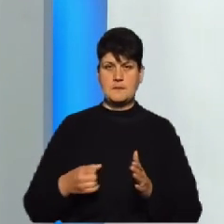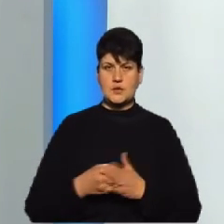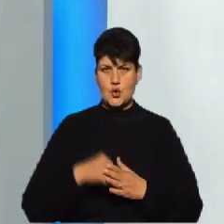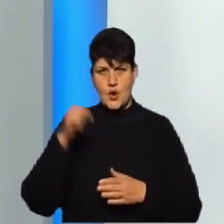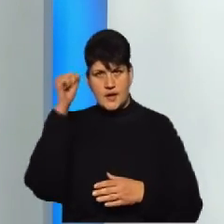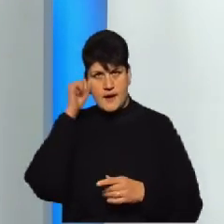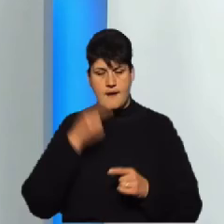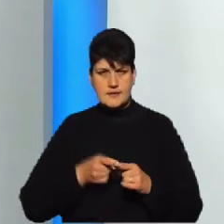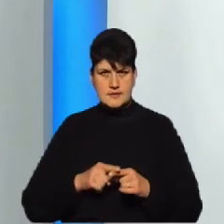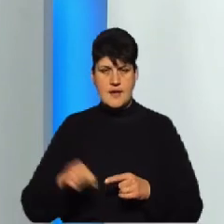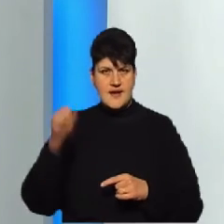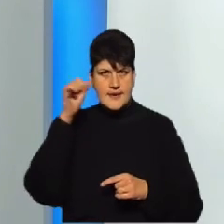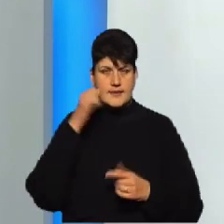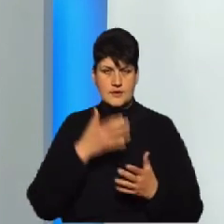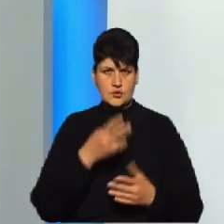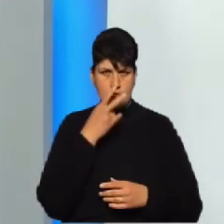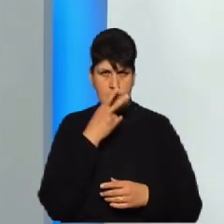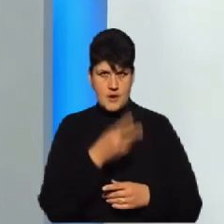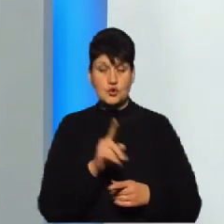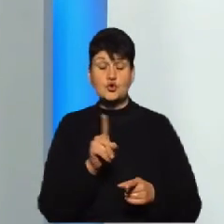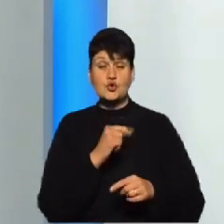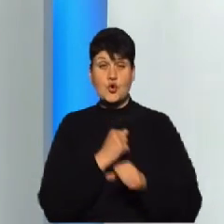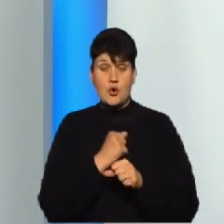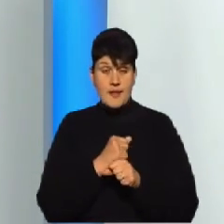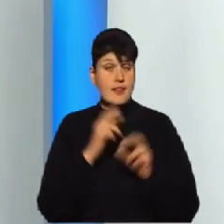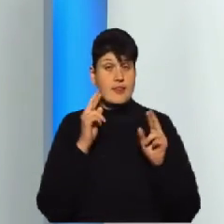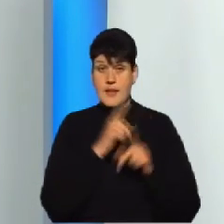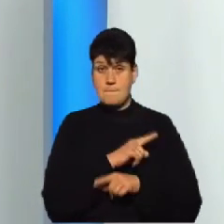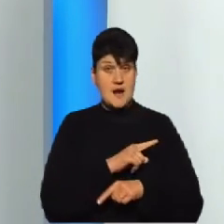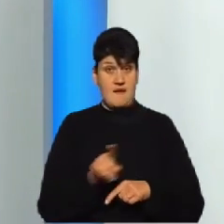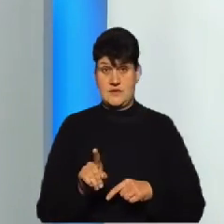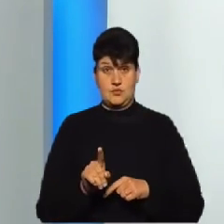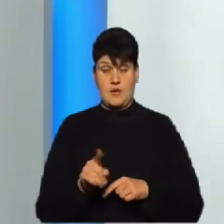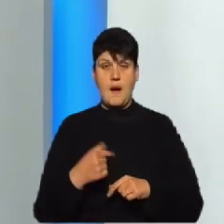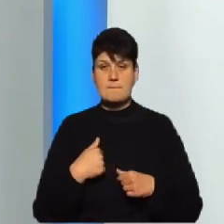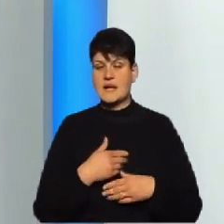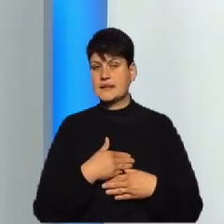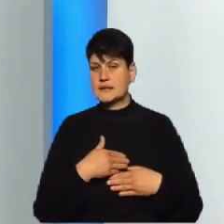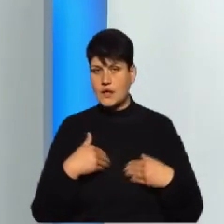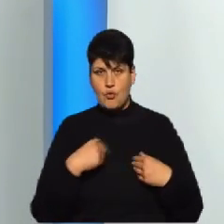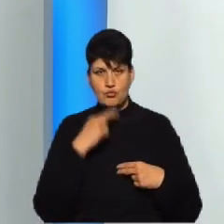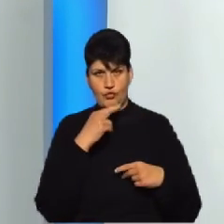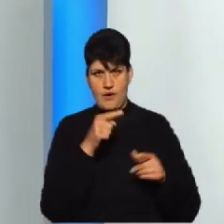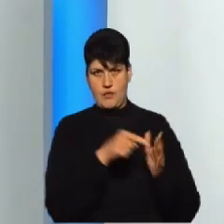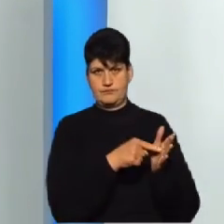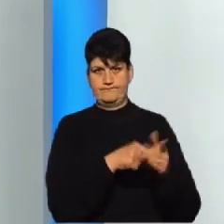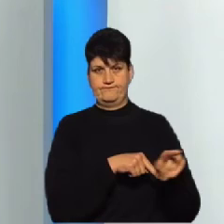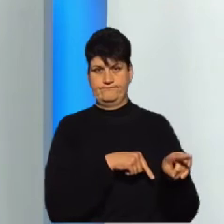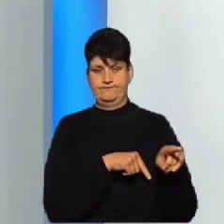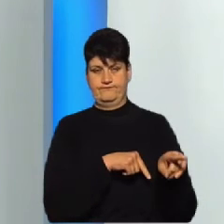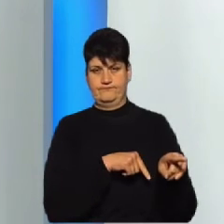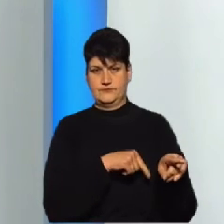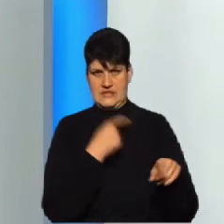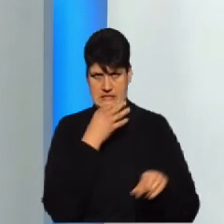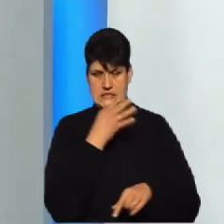що хтось робить неправильно, і ми не хочемо звернути на це увагу з різних причин.